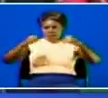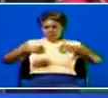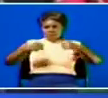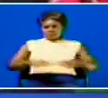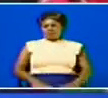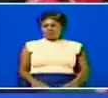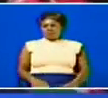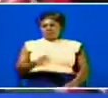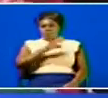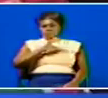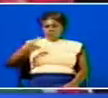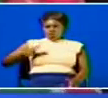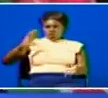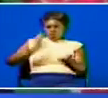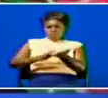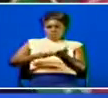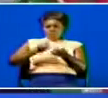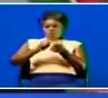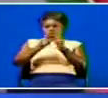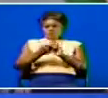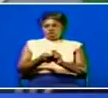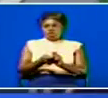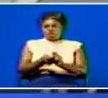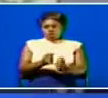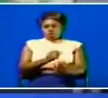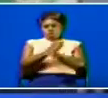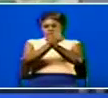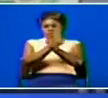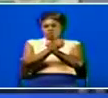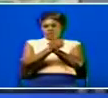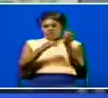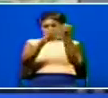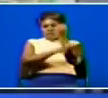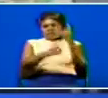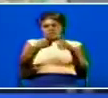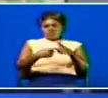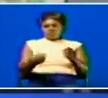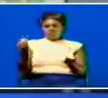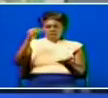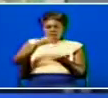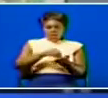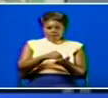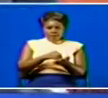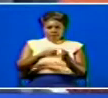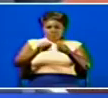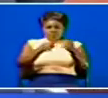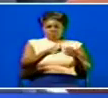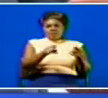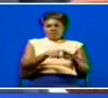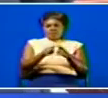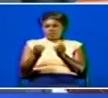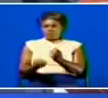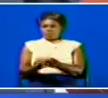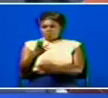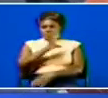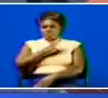27 December 2007. Tume hiyo ilipendekeza mabadiliko ili kuzuia taifa kutorejea kwenye ghasia za aina hiyo na kupendekeza kuteuliwa kwa tume